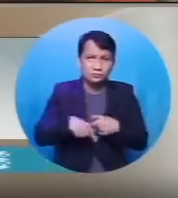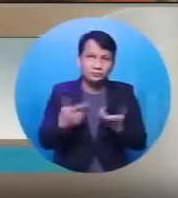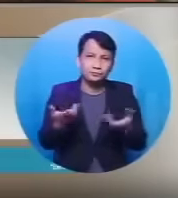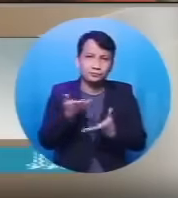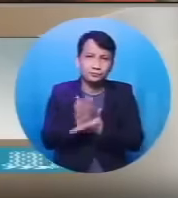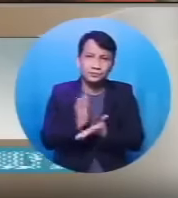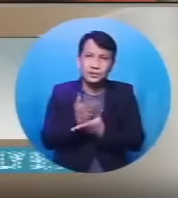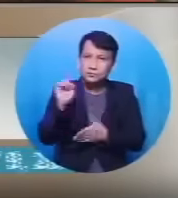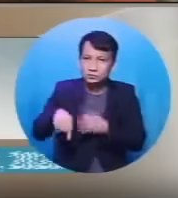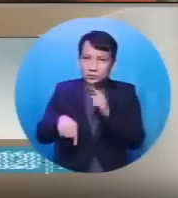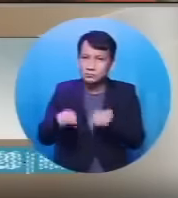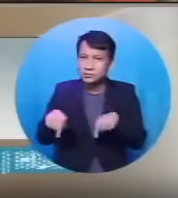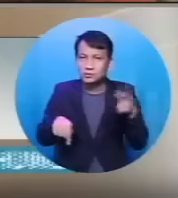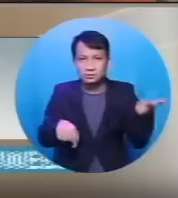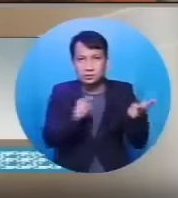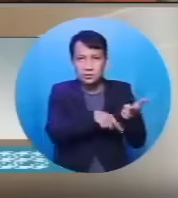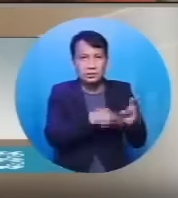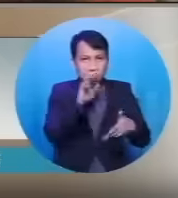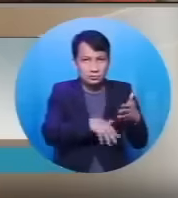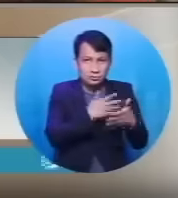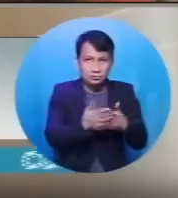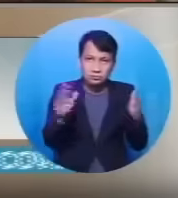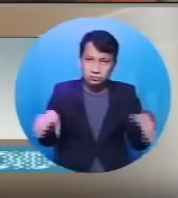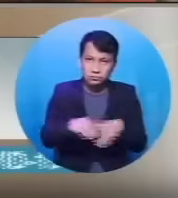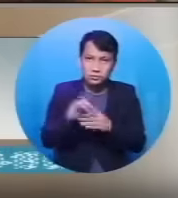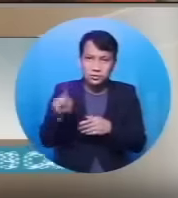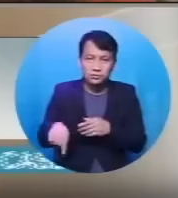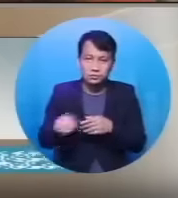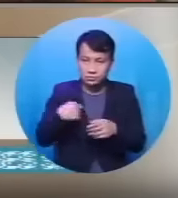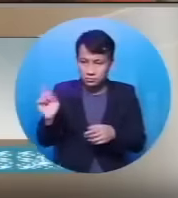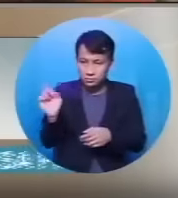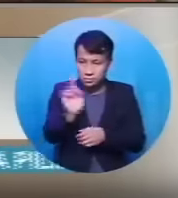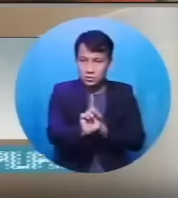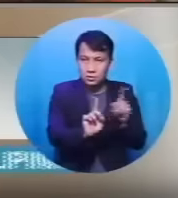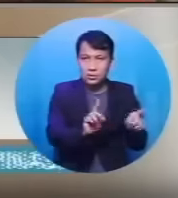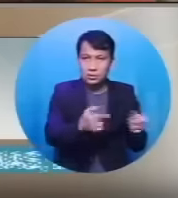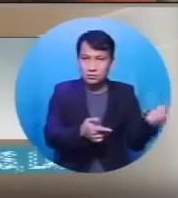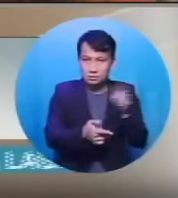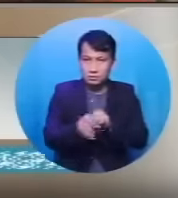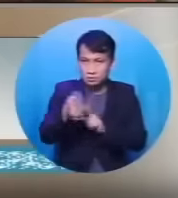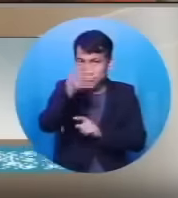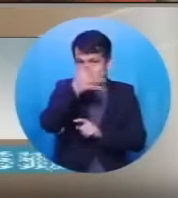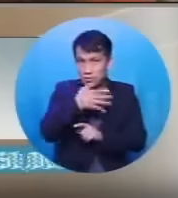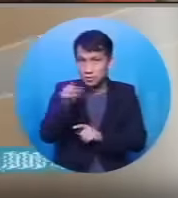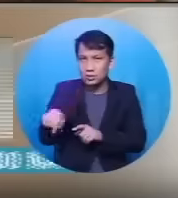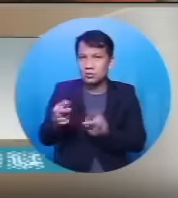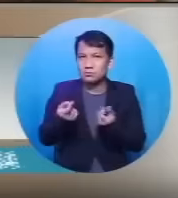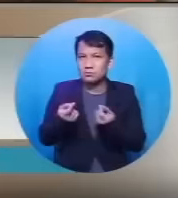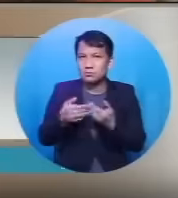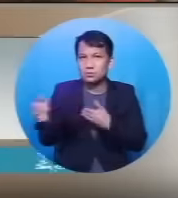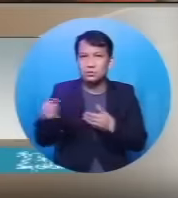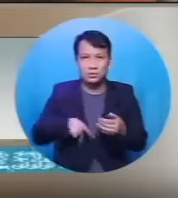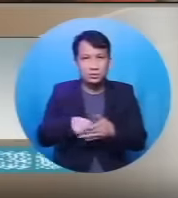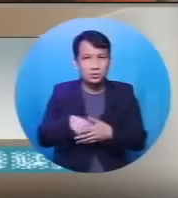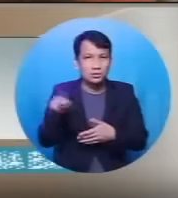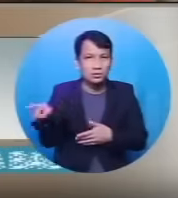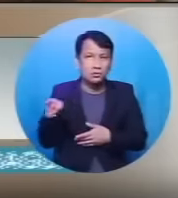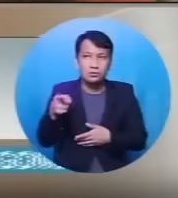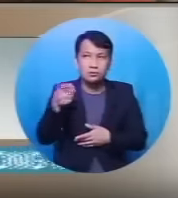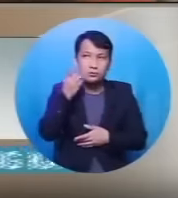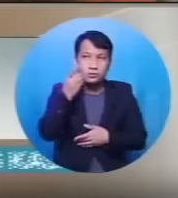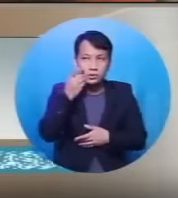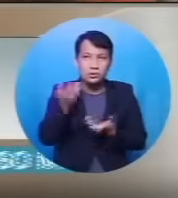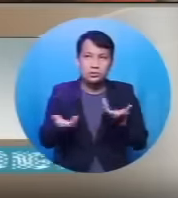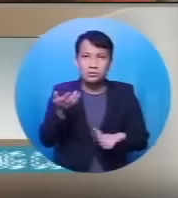inyo na kayo po ay naka-schedule ng kasal namanhikan na itong kayo sa peres niya at buntis itong Ah si